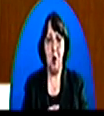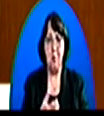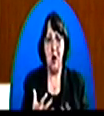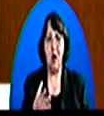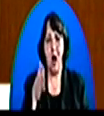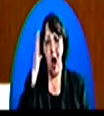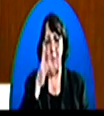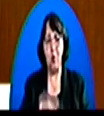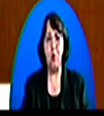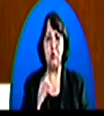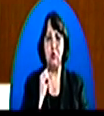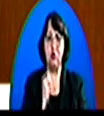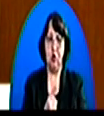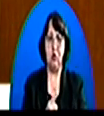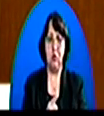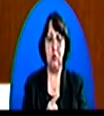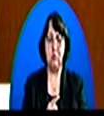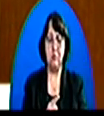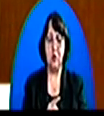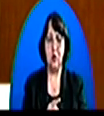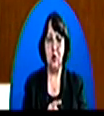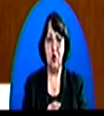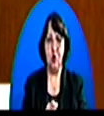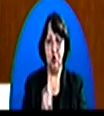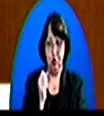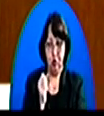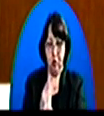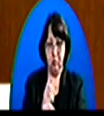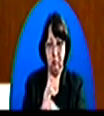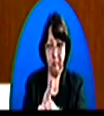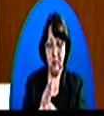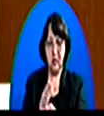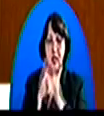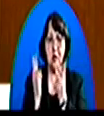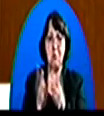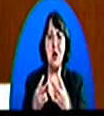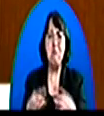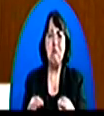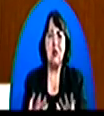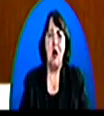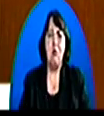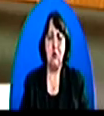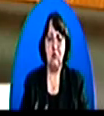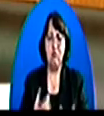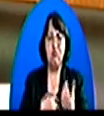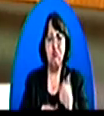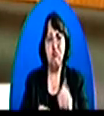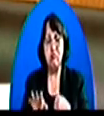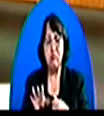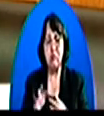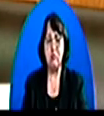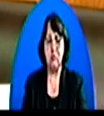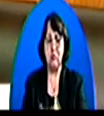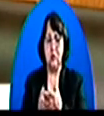бол одоо хамгийн гол нөгөө зорилттой одоо бүлийн хувийн нийгмийн эмзэг одоо хэсэг гэж бол бид бол үзэж байгаа. Тэгэхээр нийтдээ